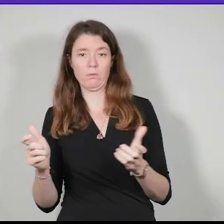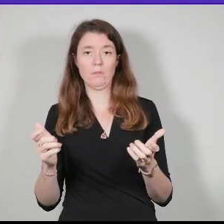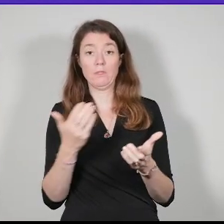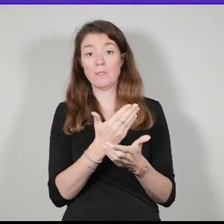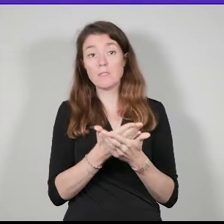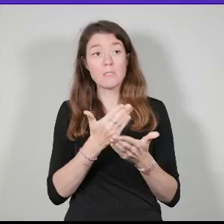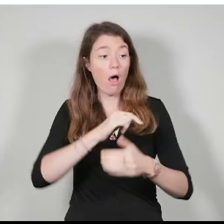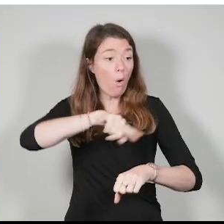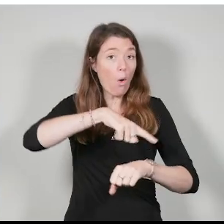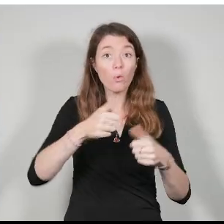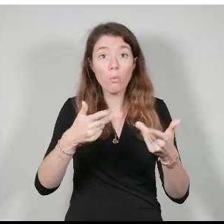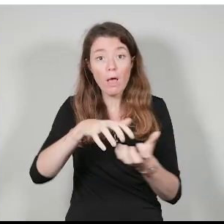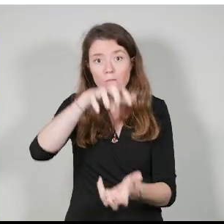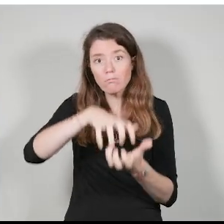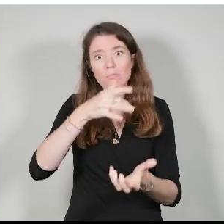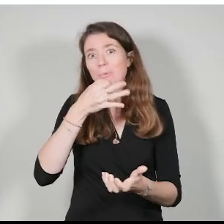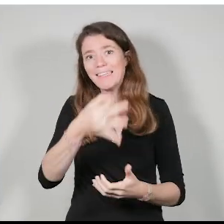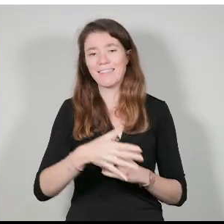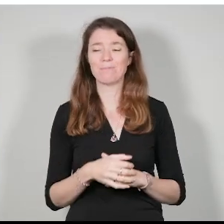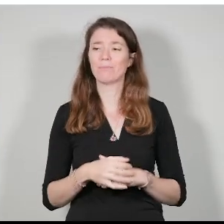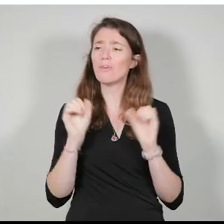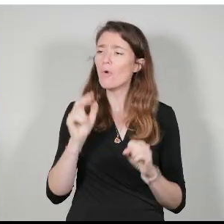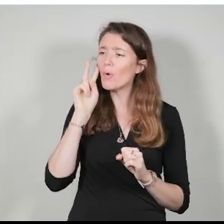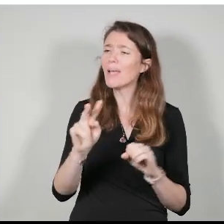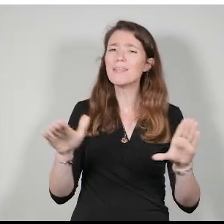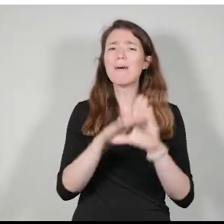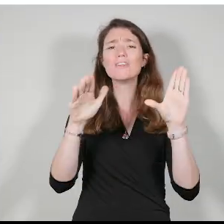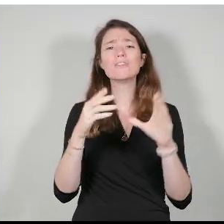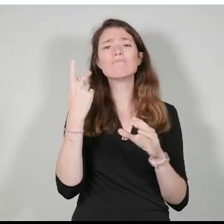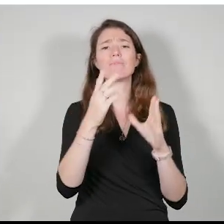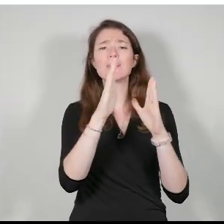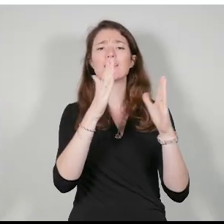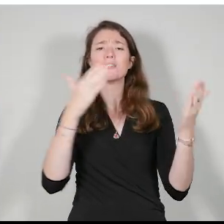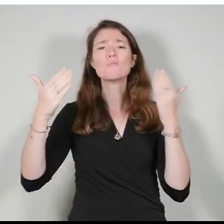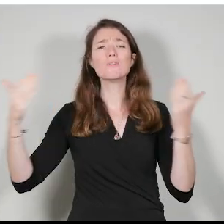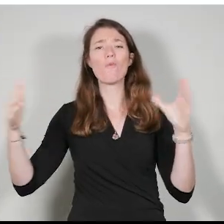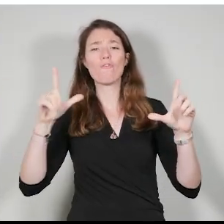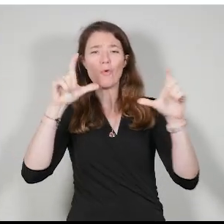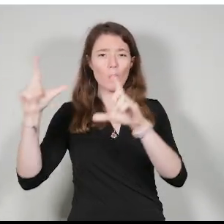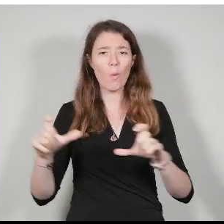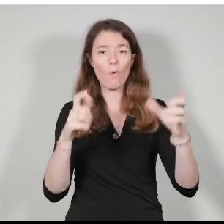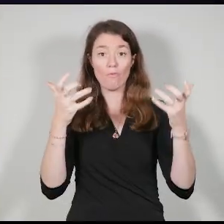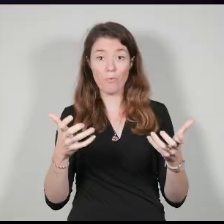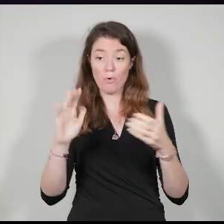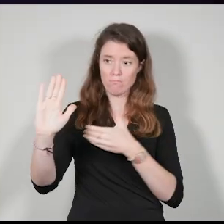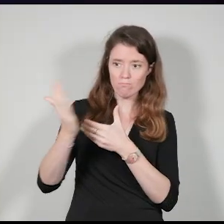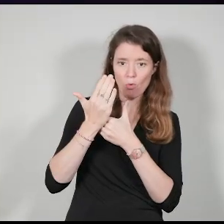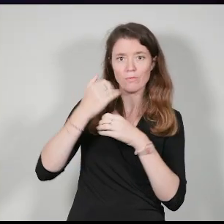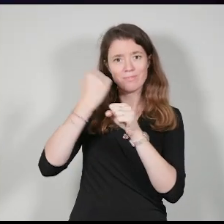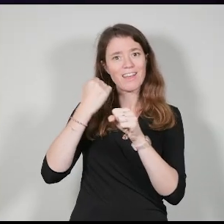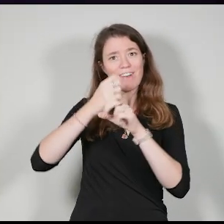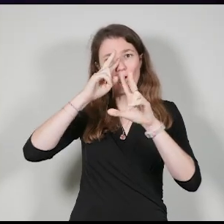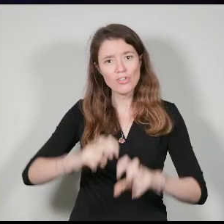quantifier avec un nombre d'heures. Je voudrais qu'on regarde quelques images de cette expo photo. Vous avez voulu vraiment restituer ce travail de recherche avec